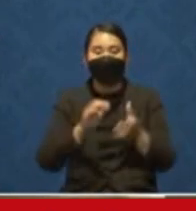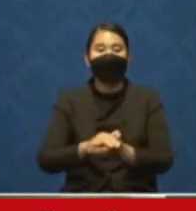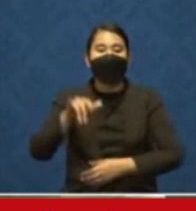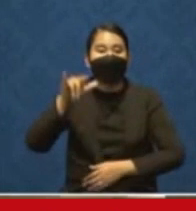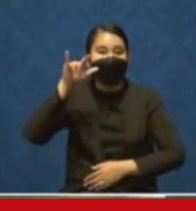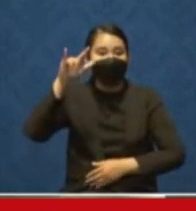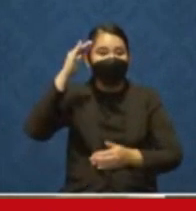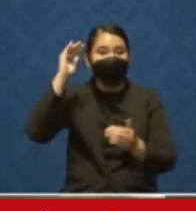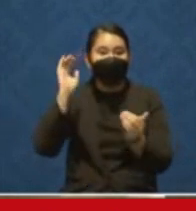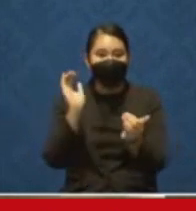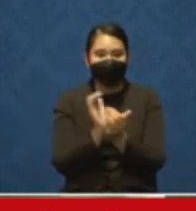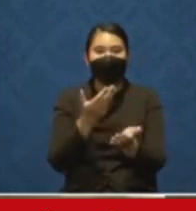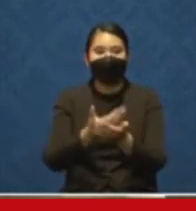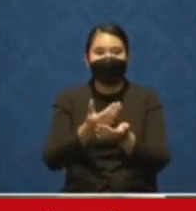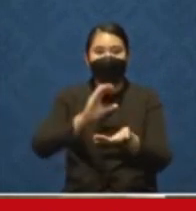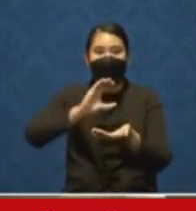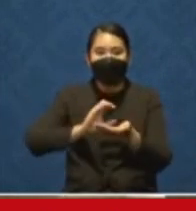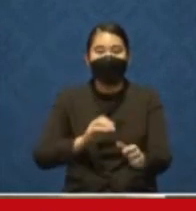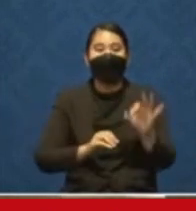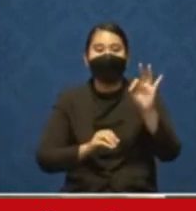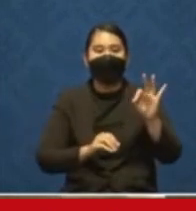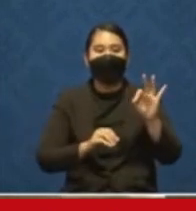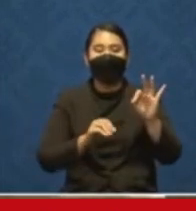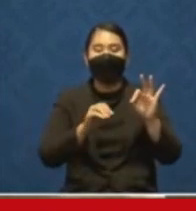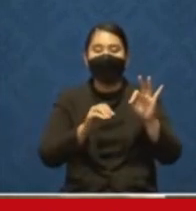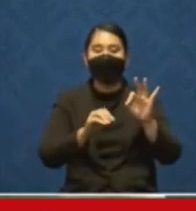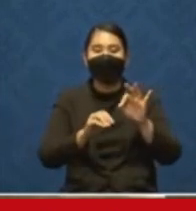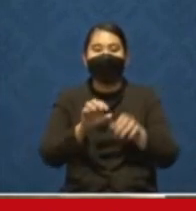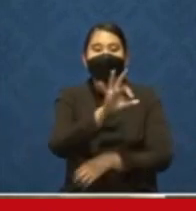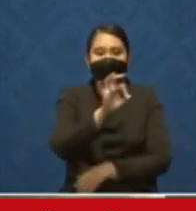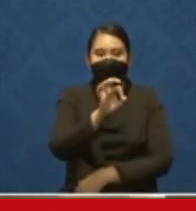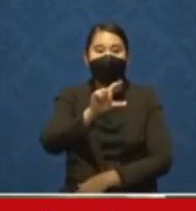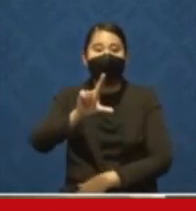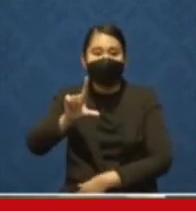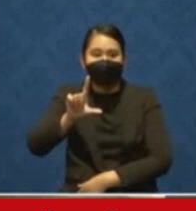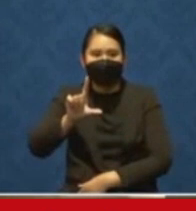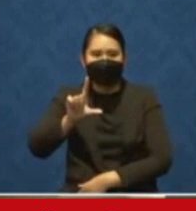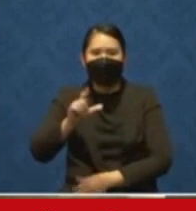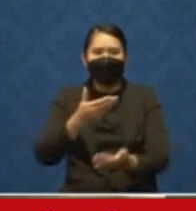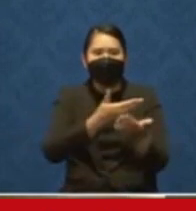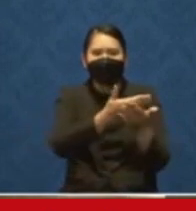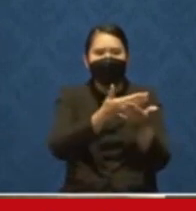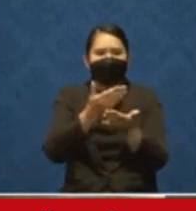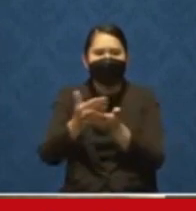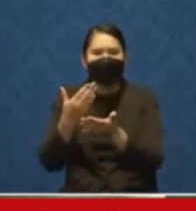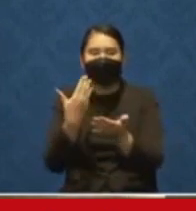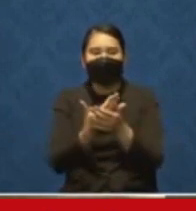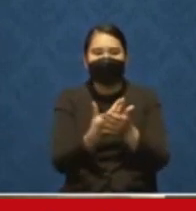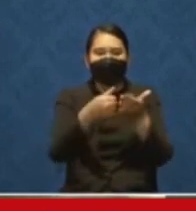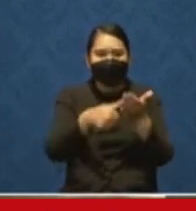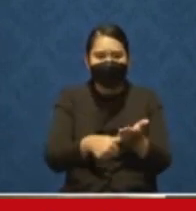รังสิมันต์รมมาดูการใช้งบของนายกหน้ากองบินตำรวจใช้งบ